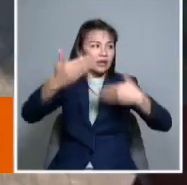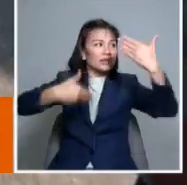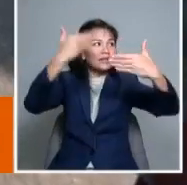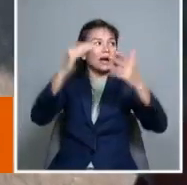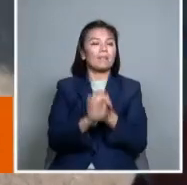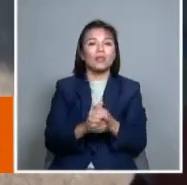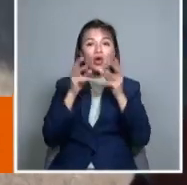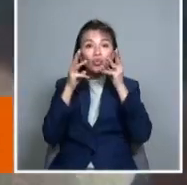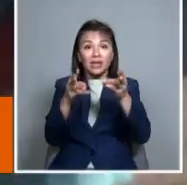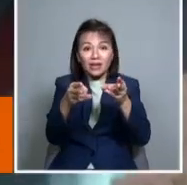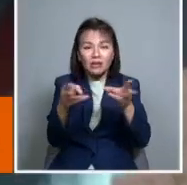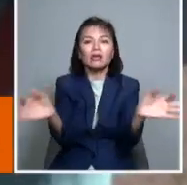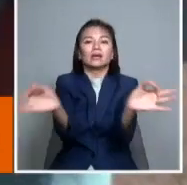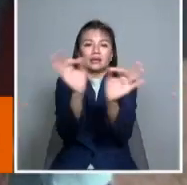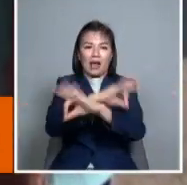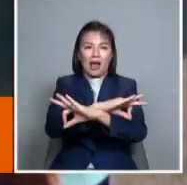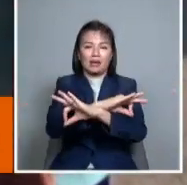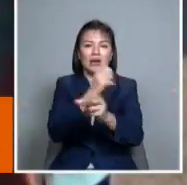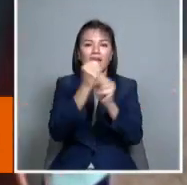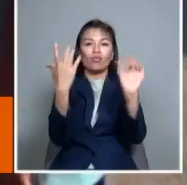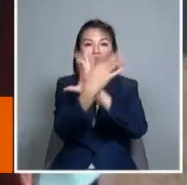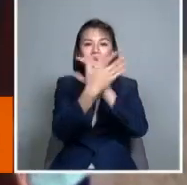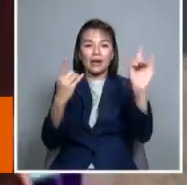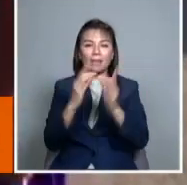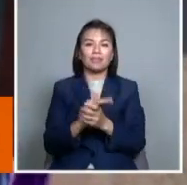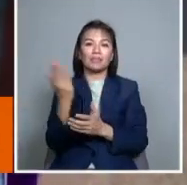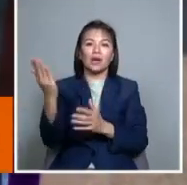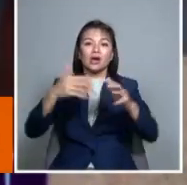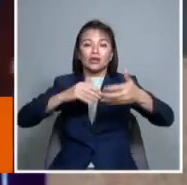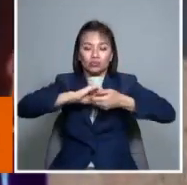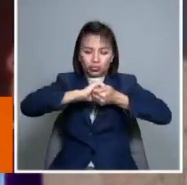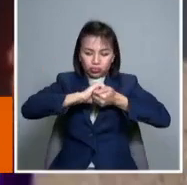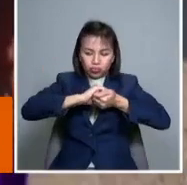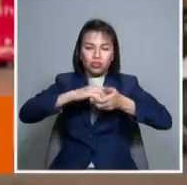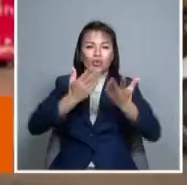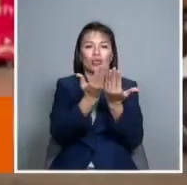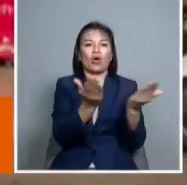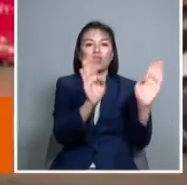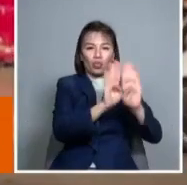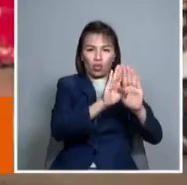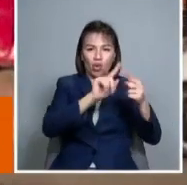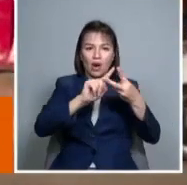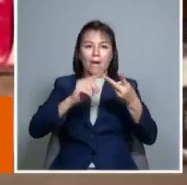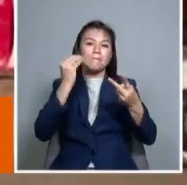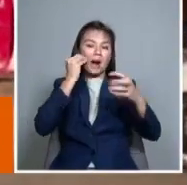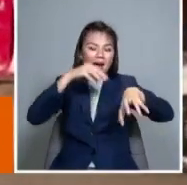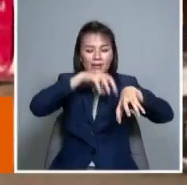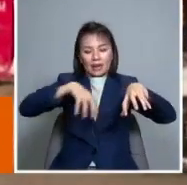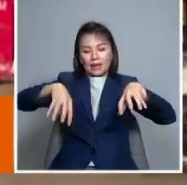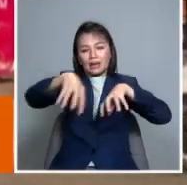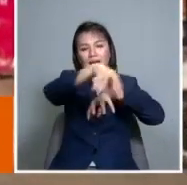ส่งน้ำครับแบบนี้แทนเพื่อยึดประเพณีเอาไว้เพียงเท่านั้นเป็นสร้างความสัมพันธ์ของคนครอบครัวและเพื่อนบ้านใกล้เคียง